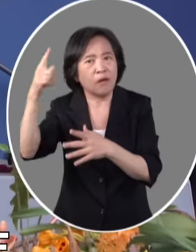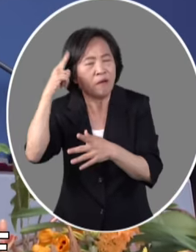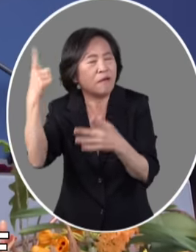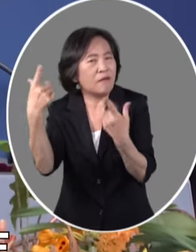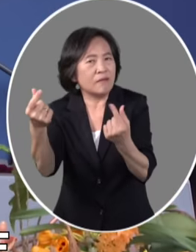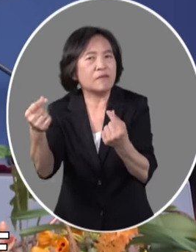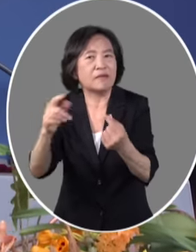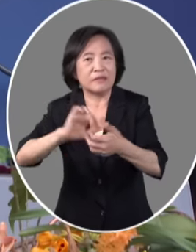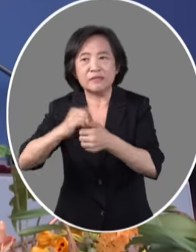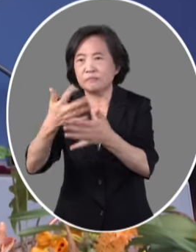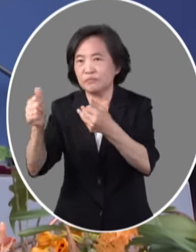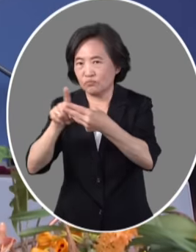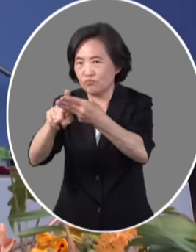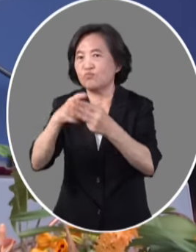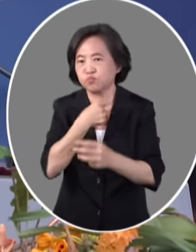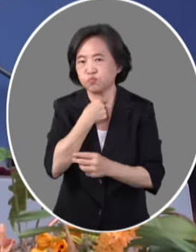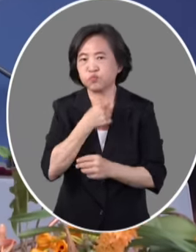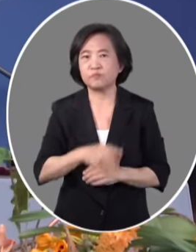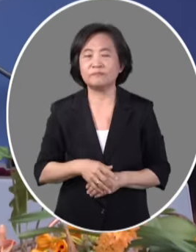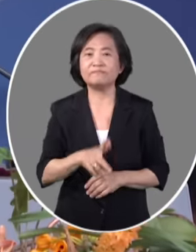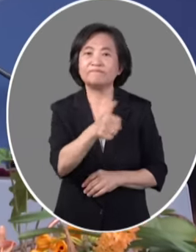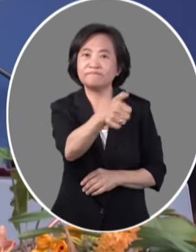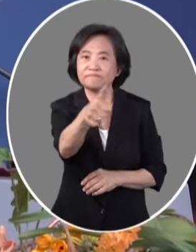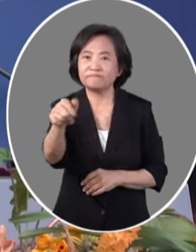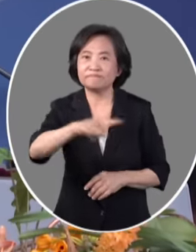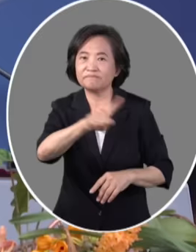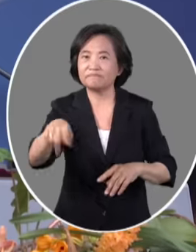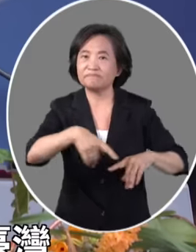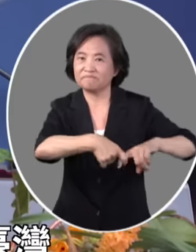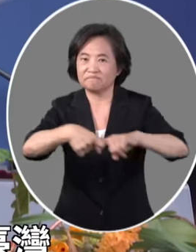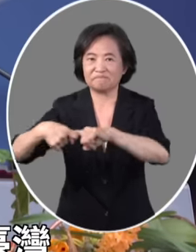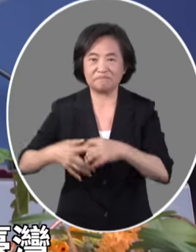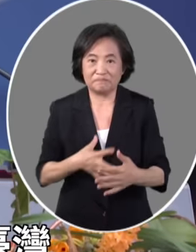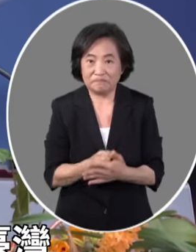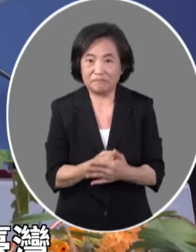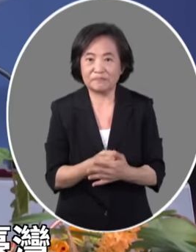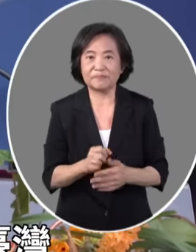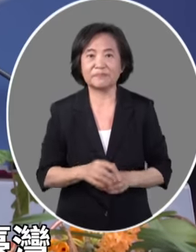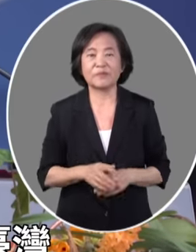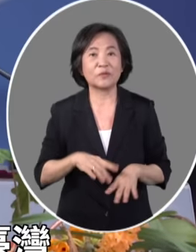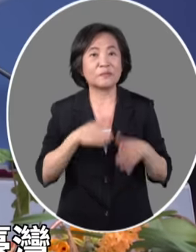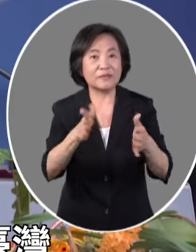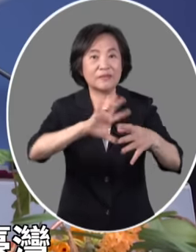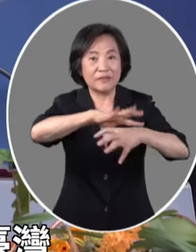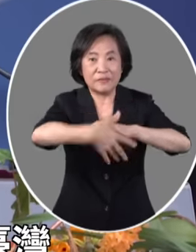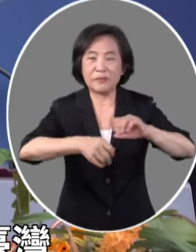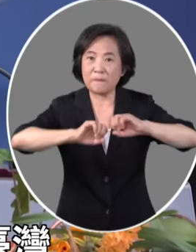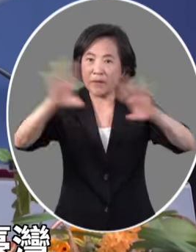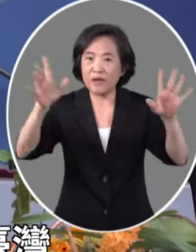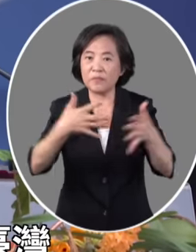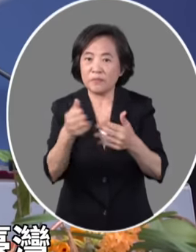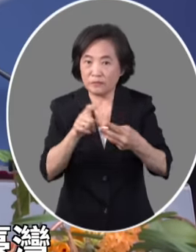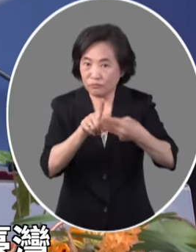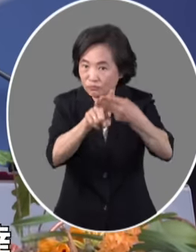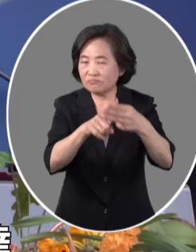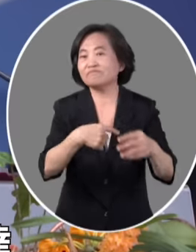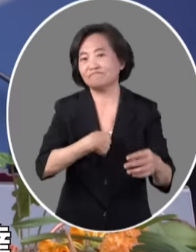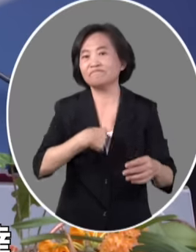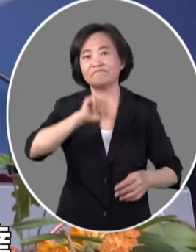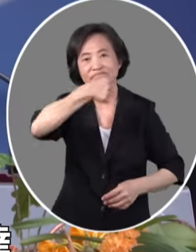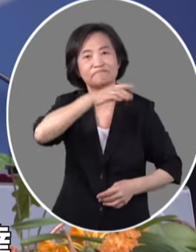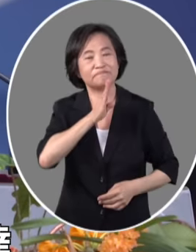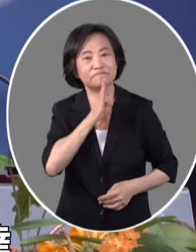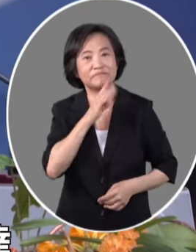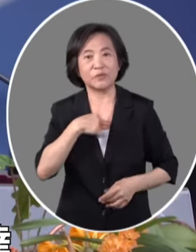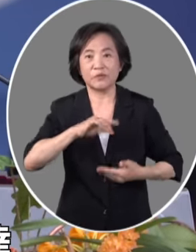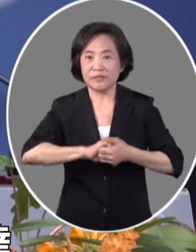主。感谢大家的团结一致，我们向全世界点亮了民主台湾。我们会